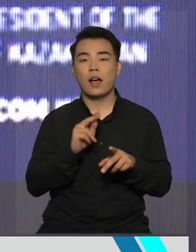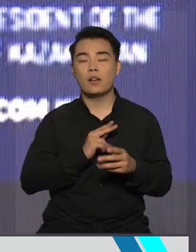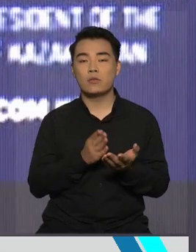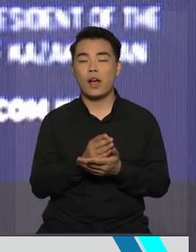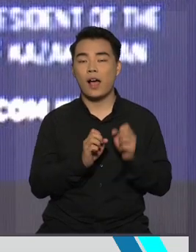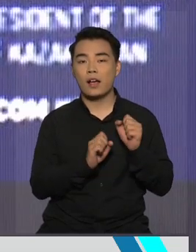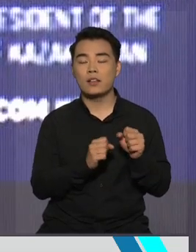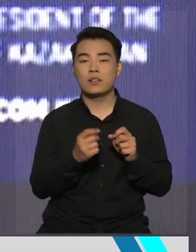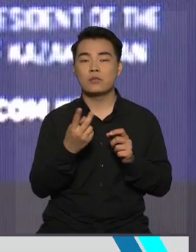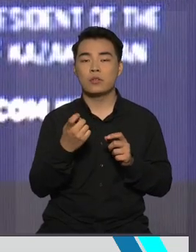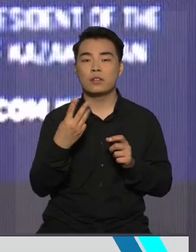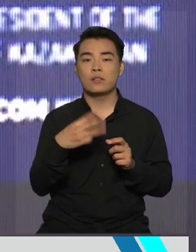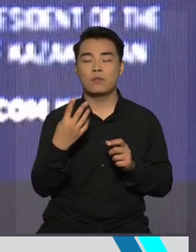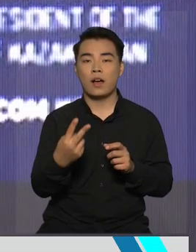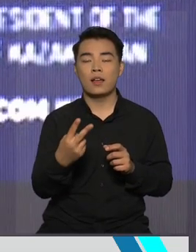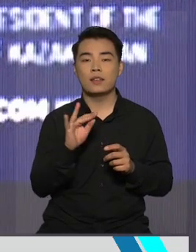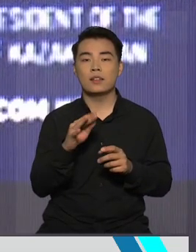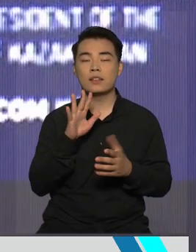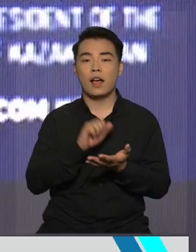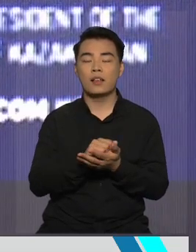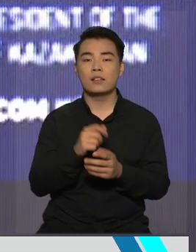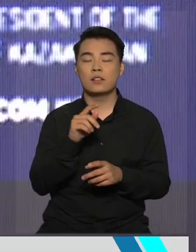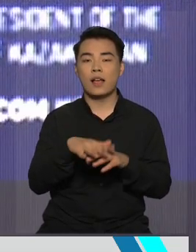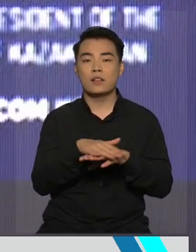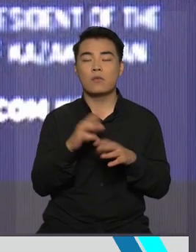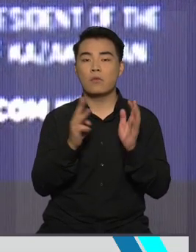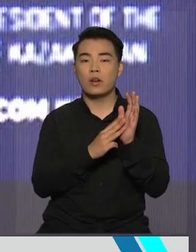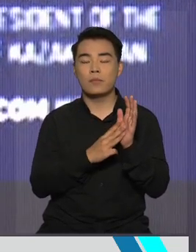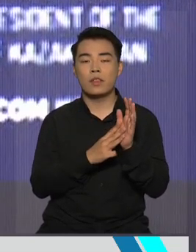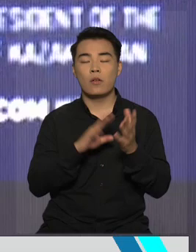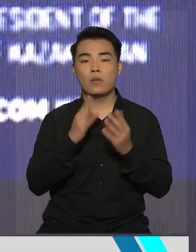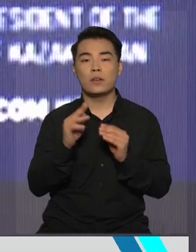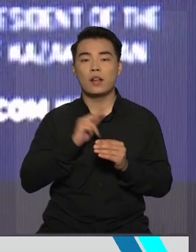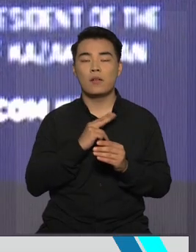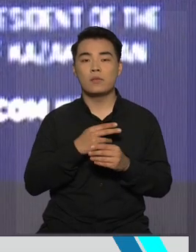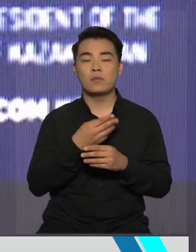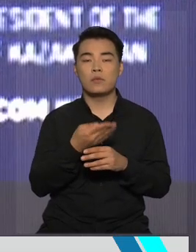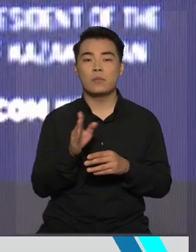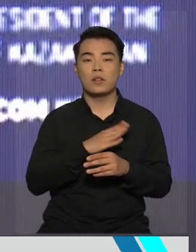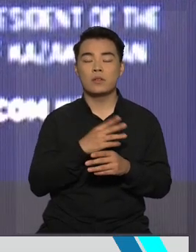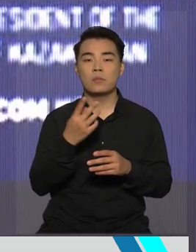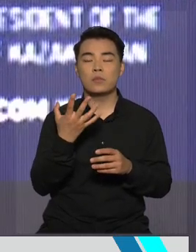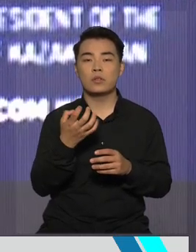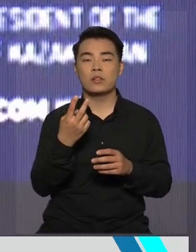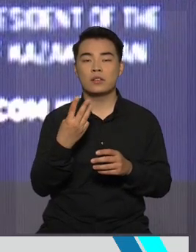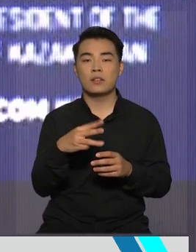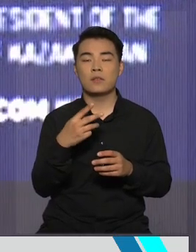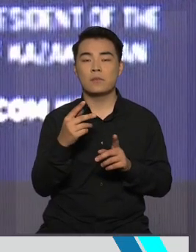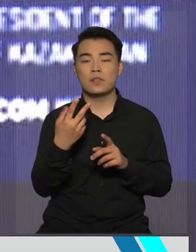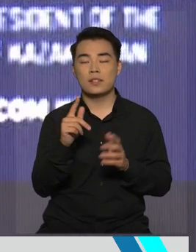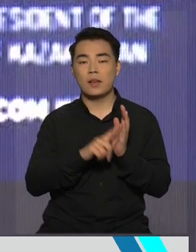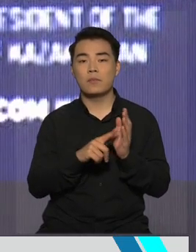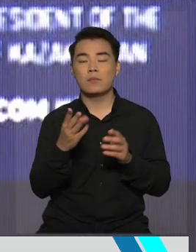132, и занятости населения 8. Работодателям выдано 527 предписаний и наложено более